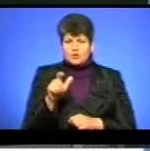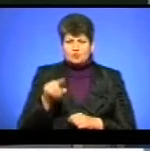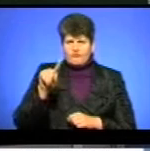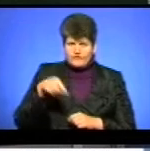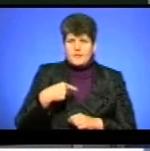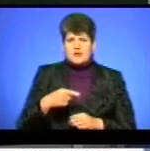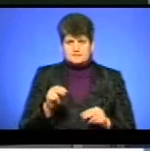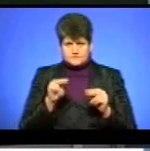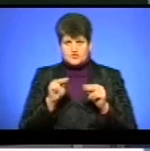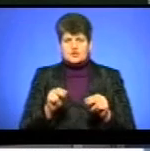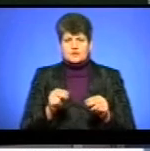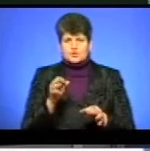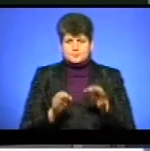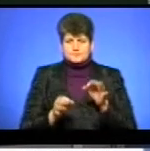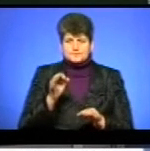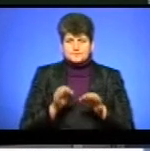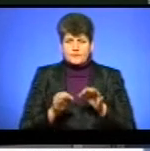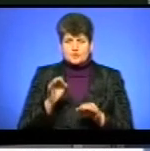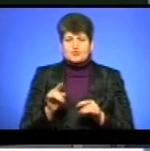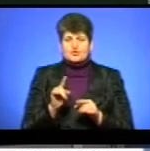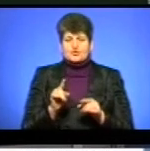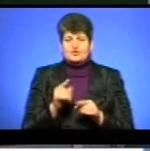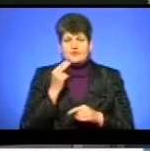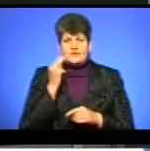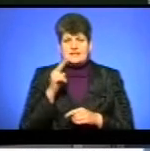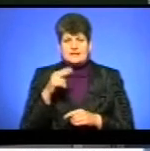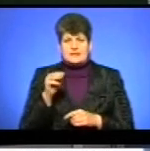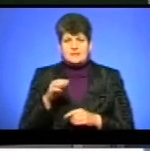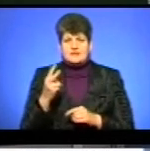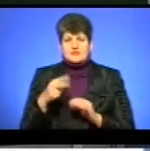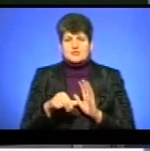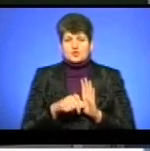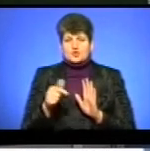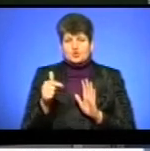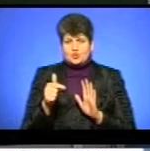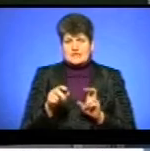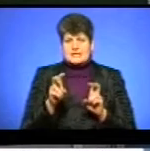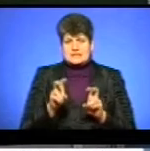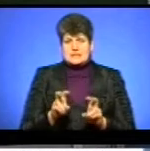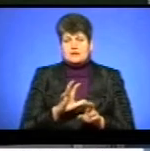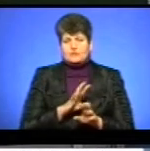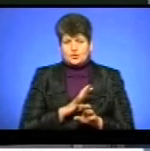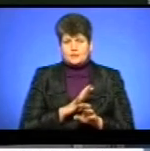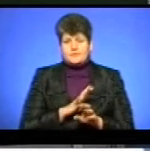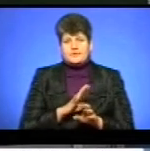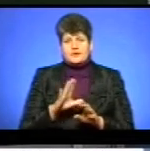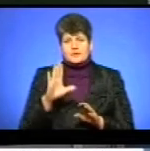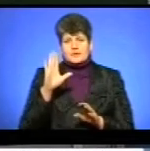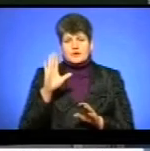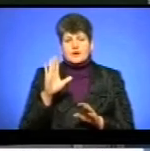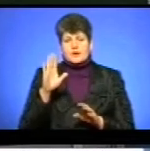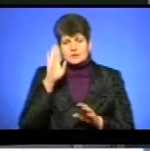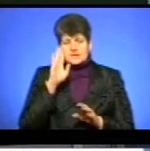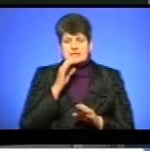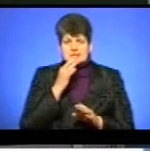вимагали справедливого вироку суду щодо винуватця ДТП. 26 грудня засідання відбулося. Підозрюваний, який визнав свою